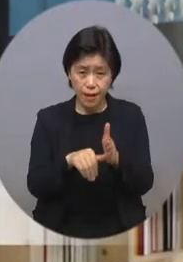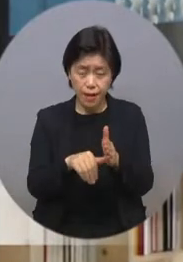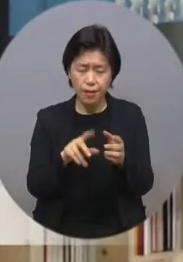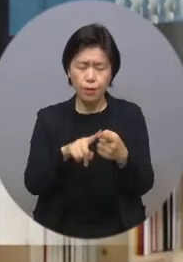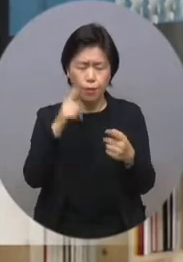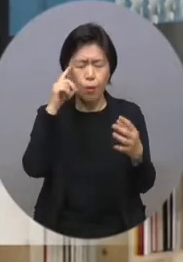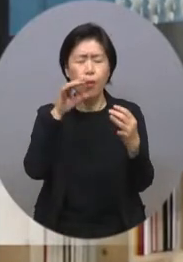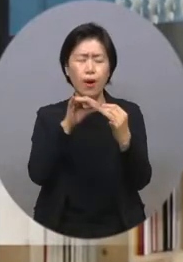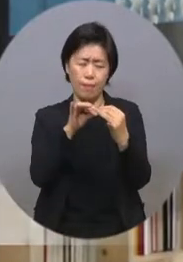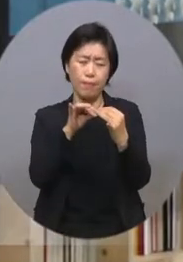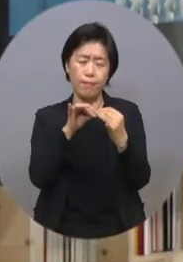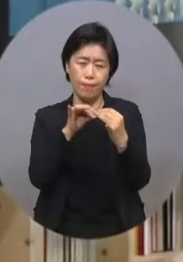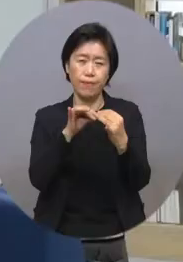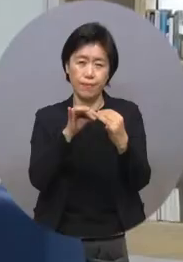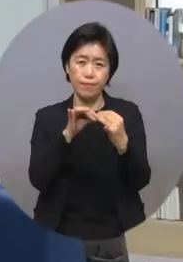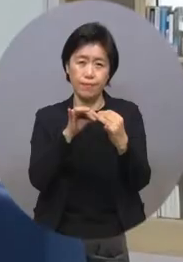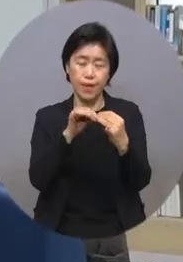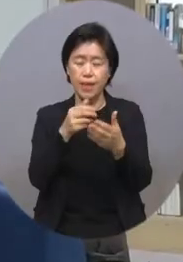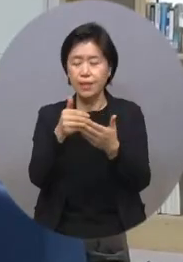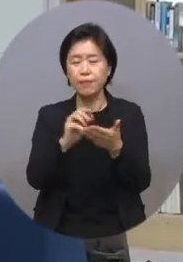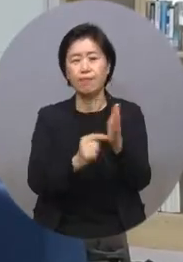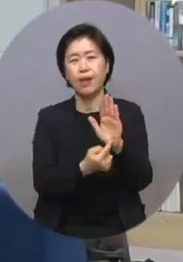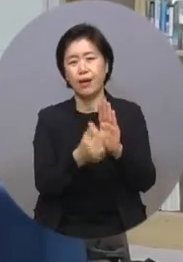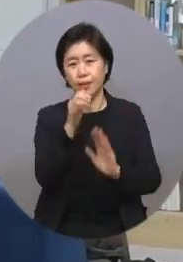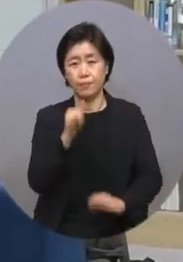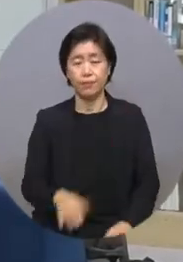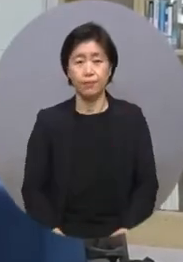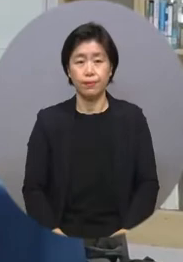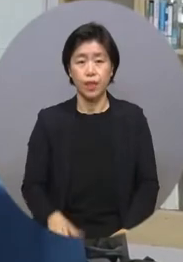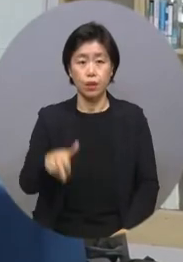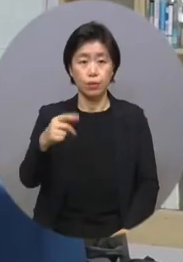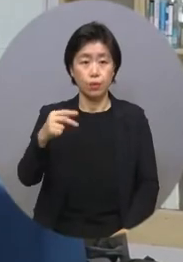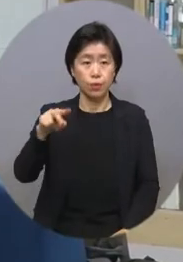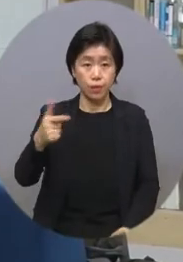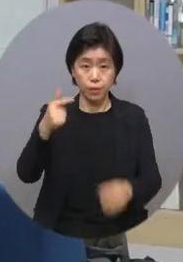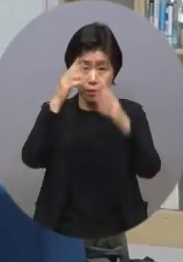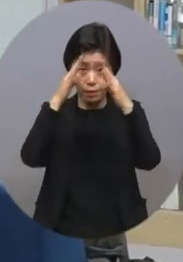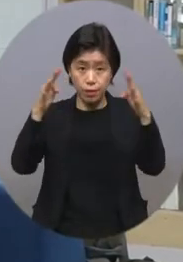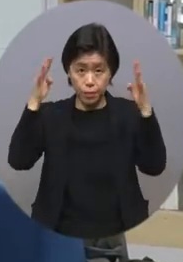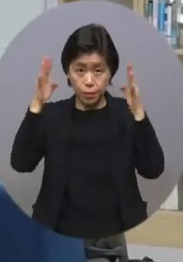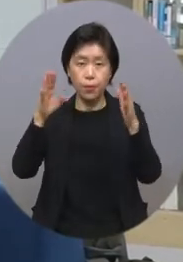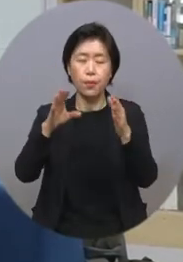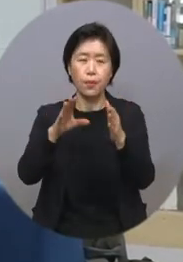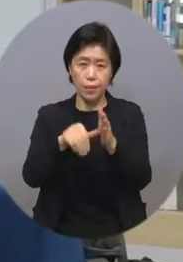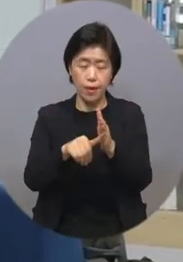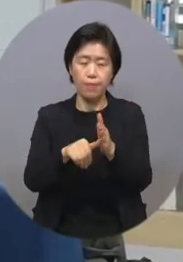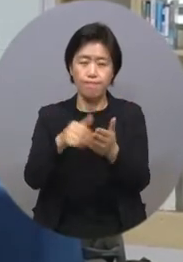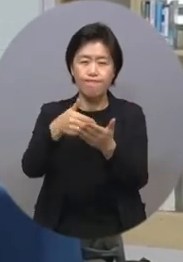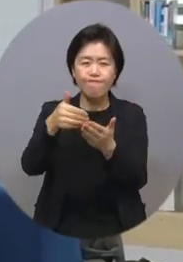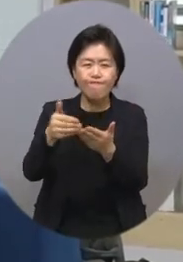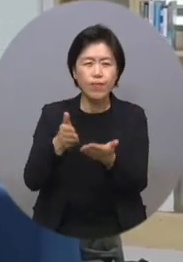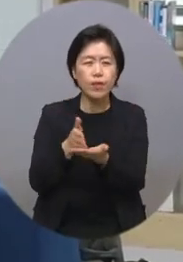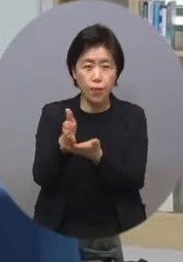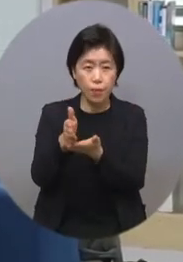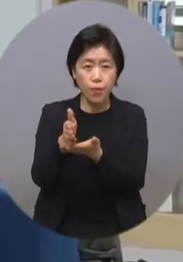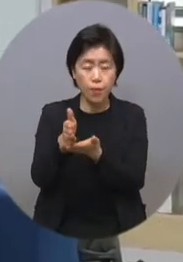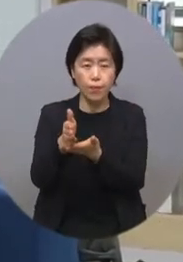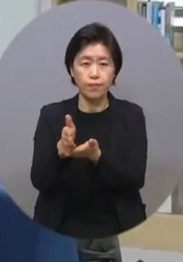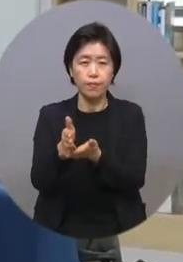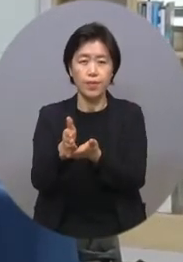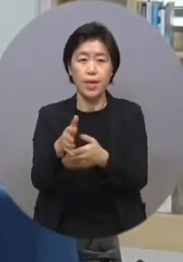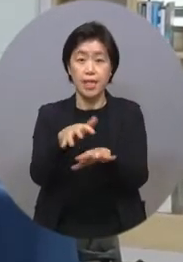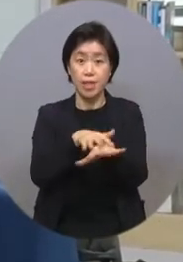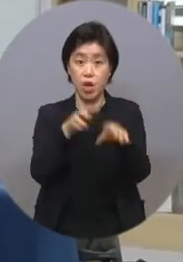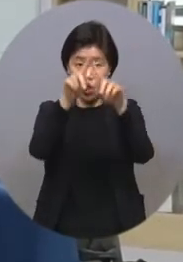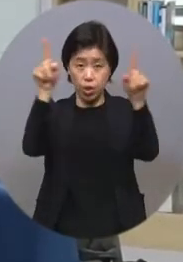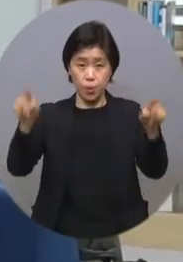그림으로 표현하고 싶었습니다 조선대학교에서 회화를 전공한 김 선 의 작가 닌 캔버스천 위에 채색하는